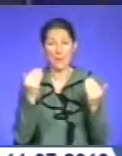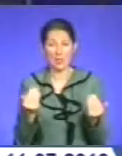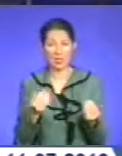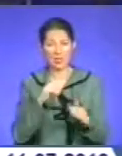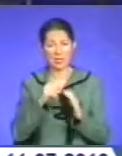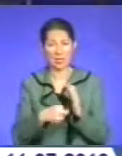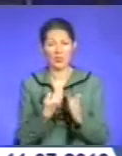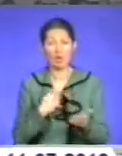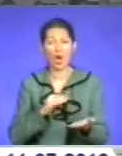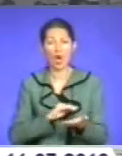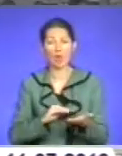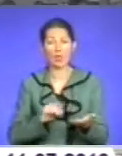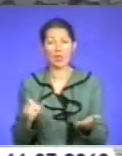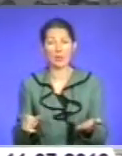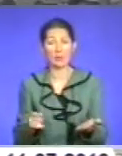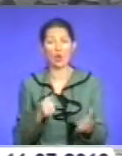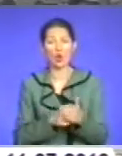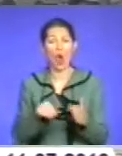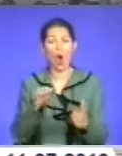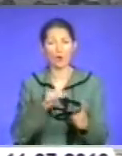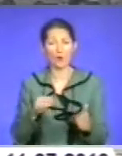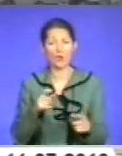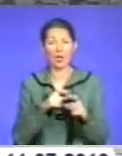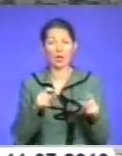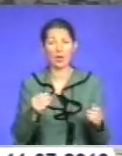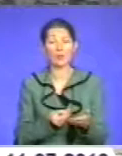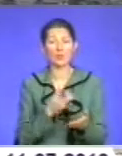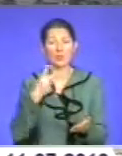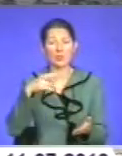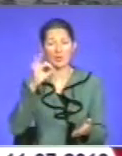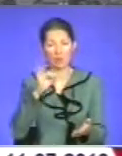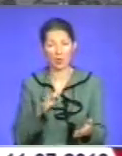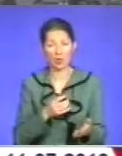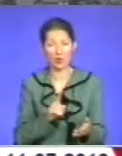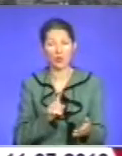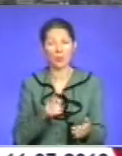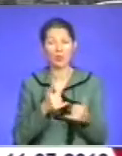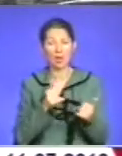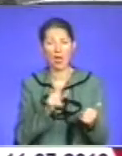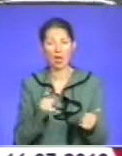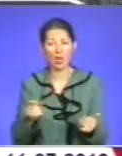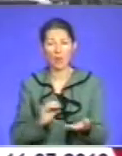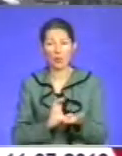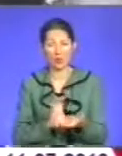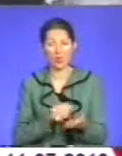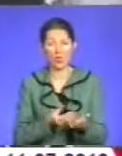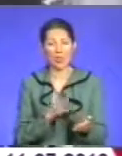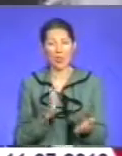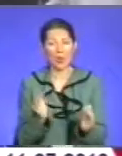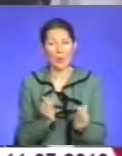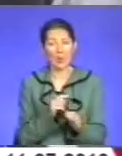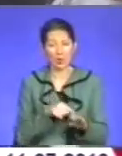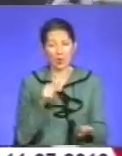кореспонденти. До жовтня квитки подорожчають на 20%. Щоб для людей підвищення ціни було менш відчутним,